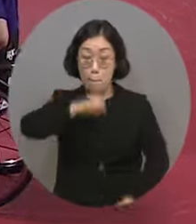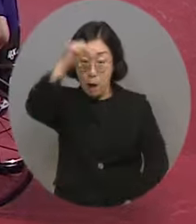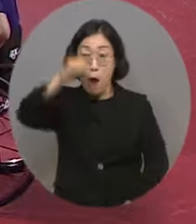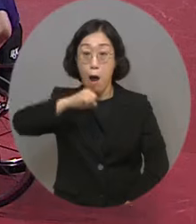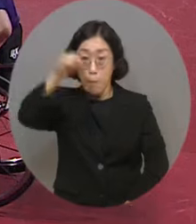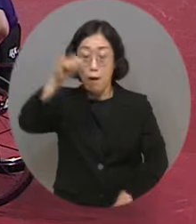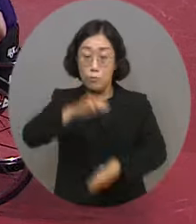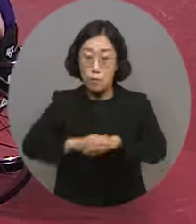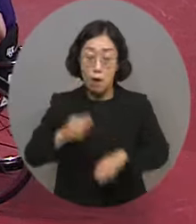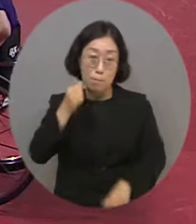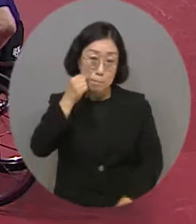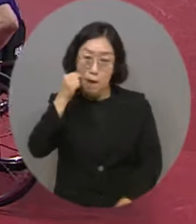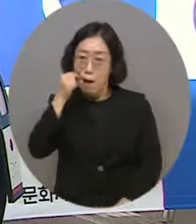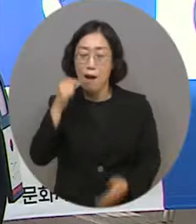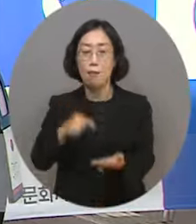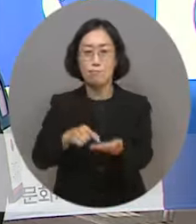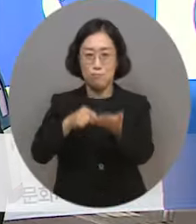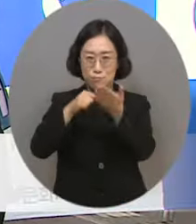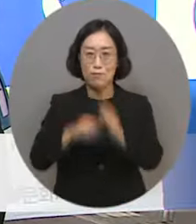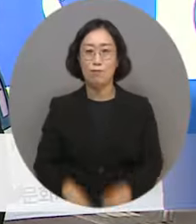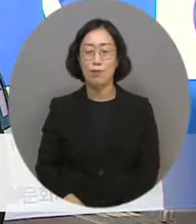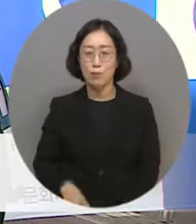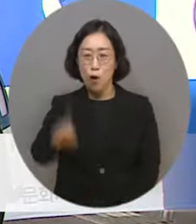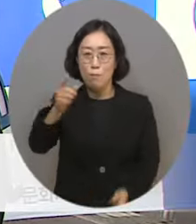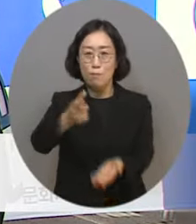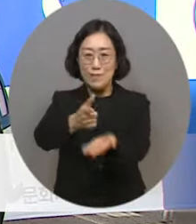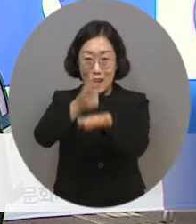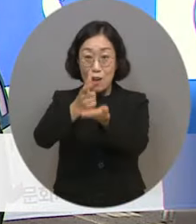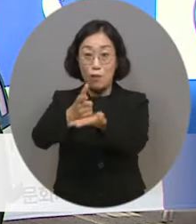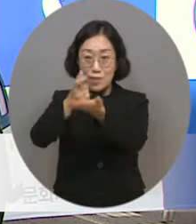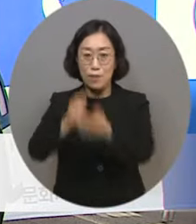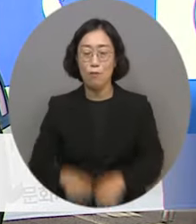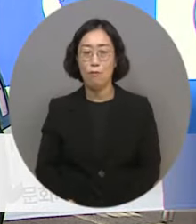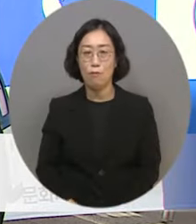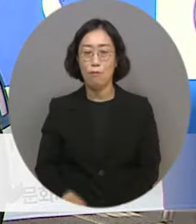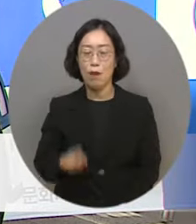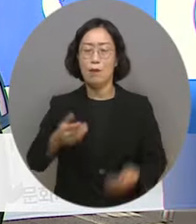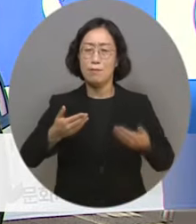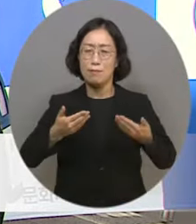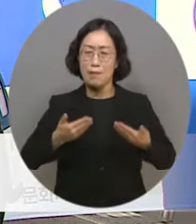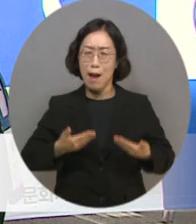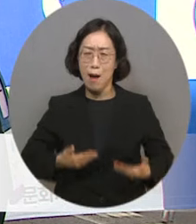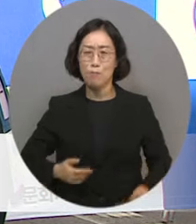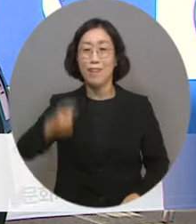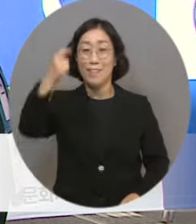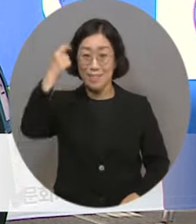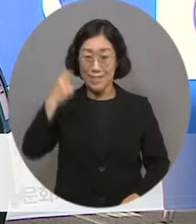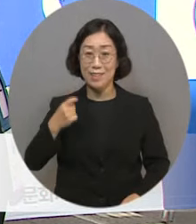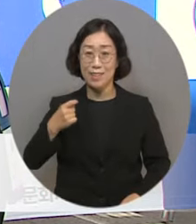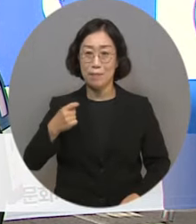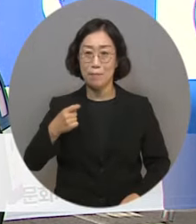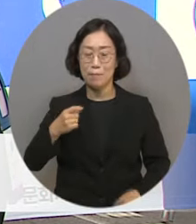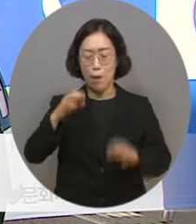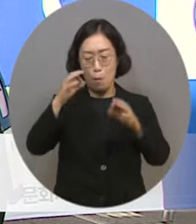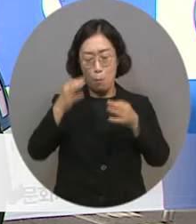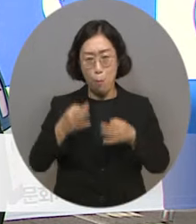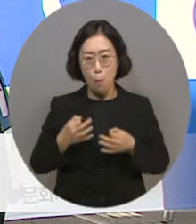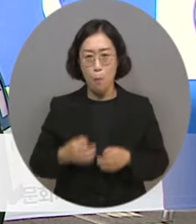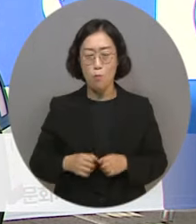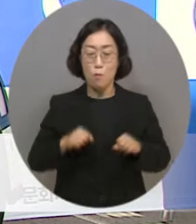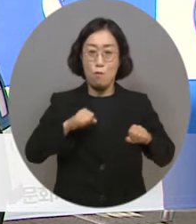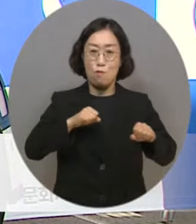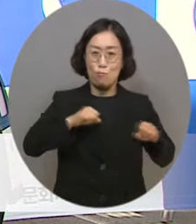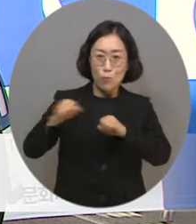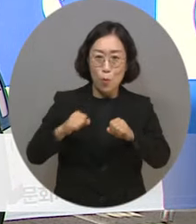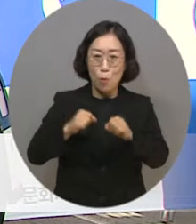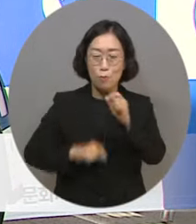유망주로 떠올랐습니다. 처음에 사격을 했는데 좀 정적인 운동이다 보니까 좀 저는 동적인